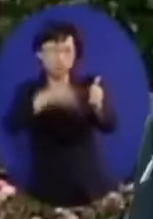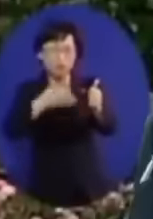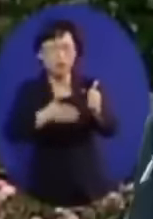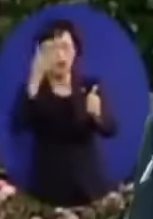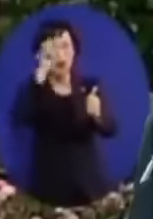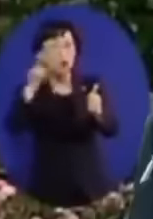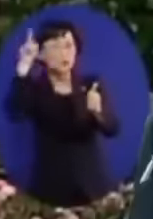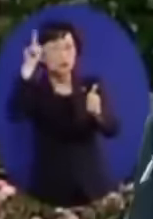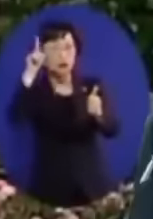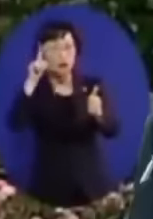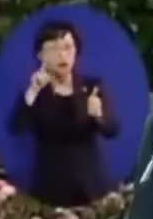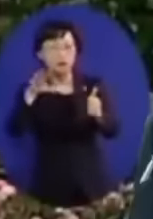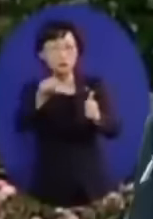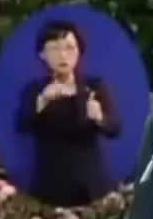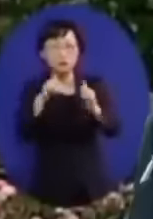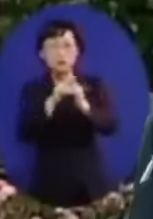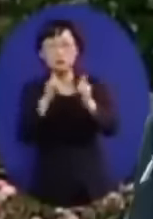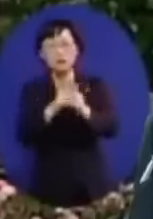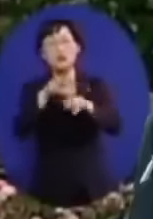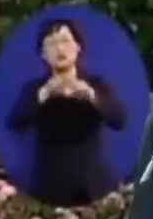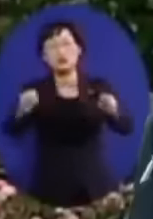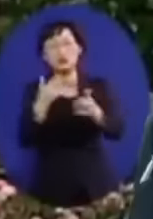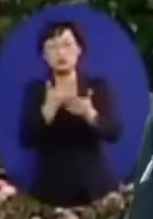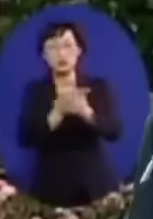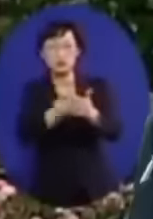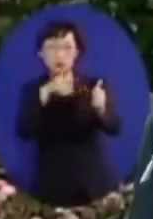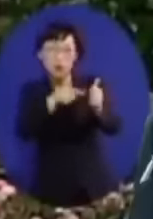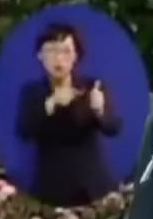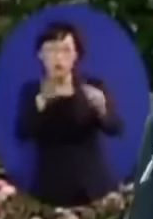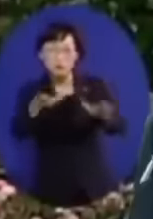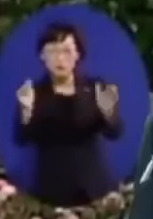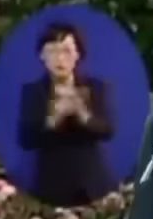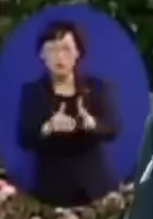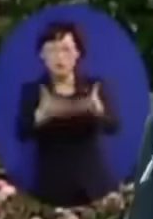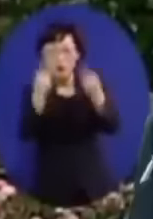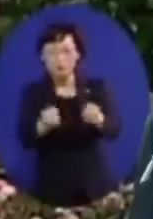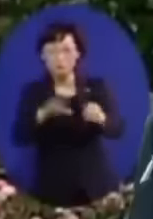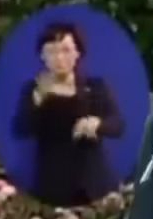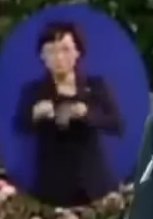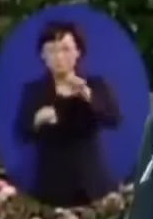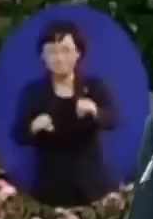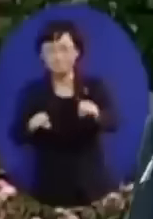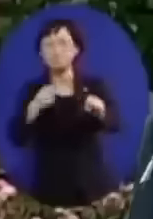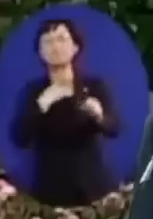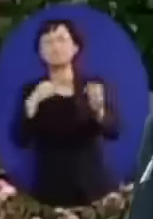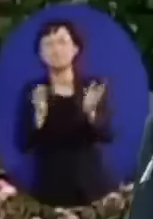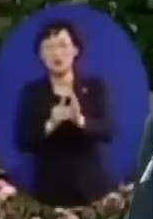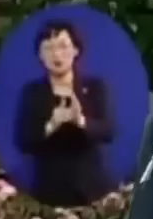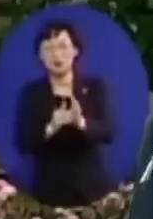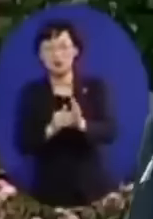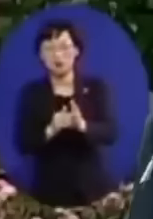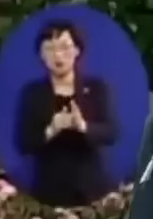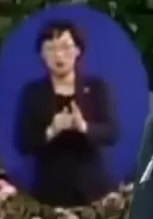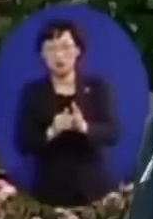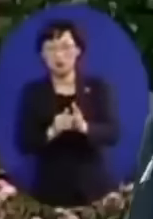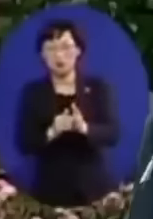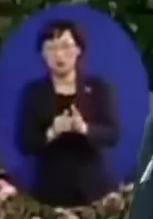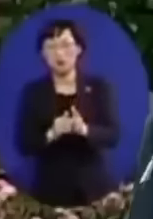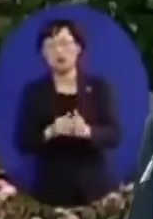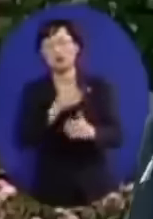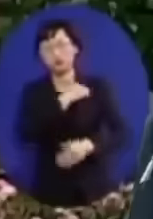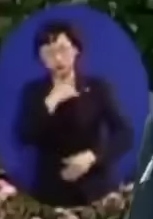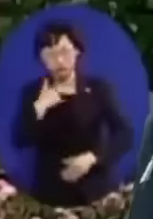러시아 원정을 취소하시옵소서. 각하께서는 지금까지 수많은 나라를 정복하셨습니다. 그것만으로 충분하지